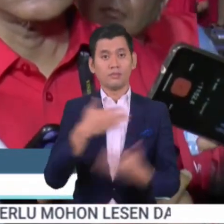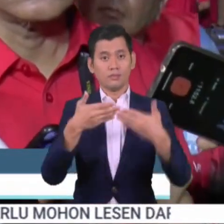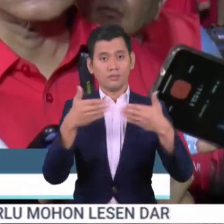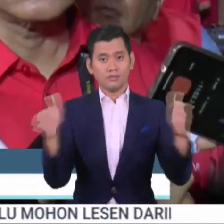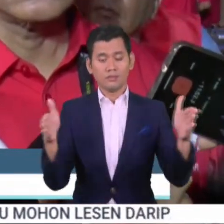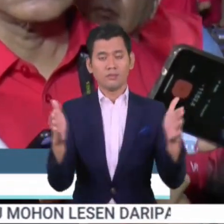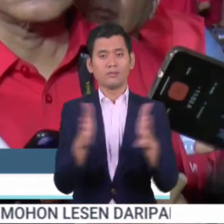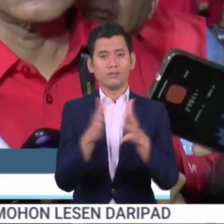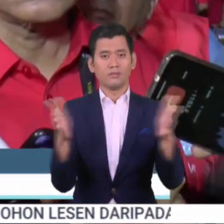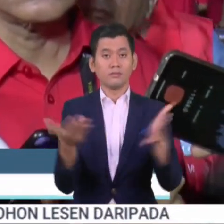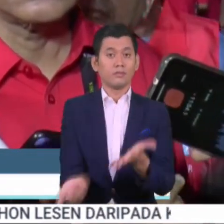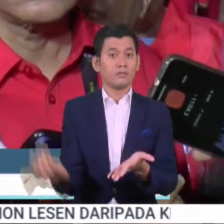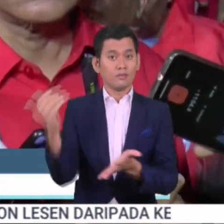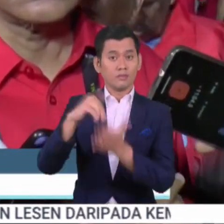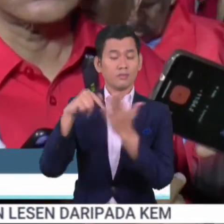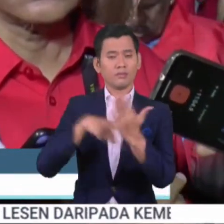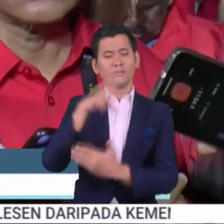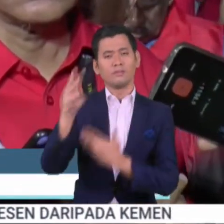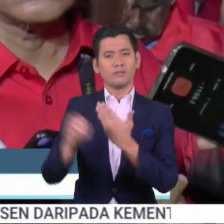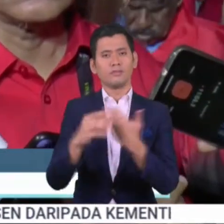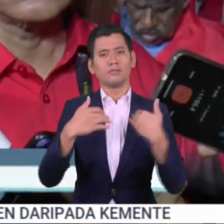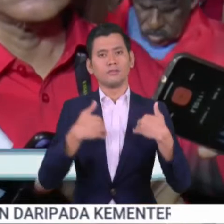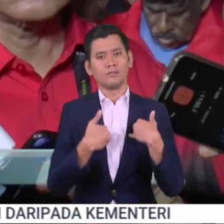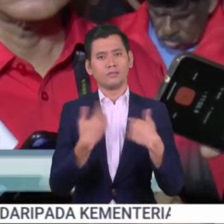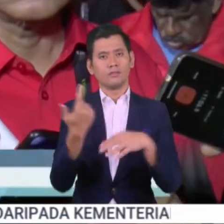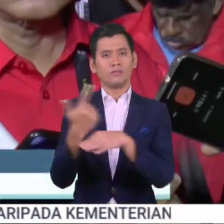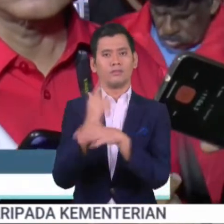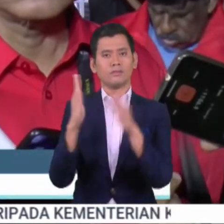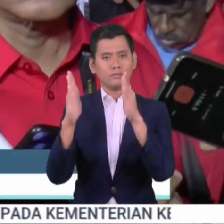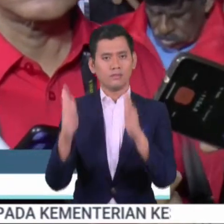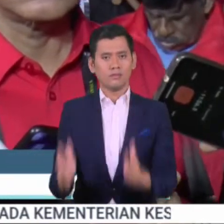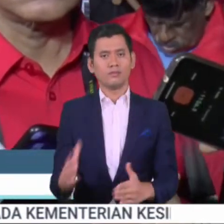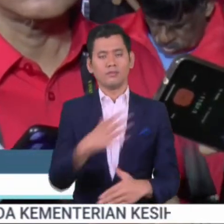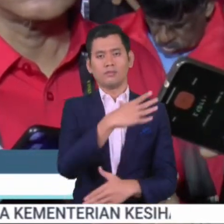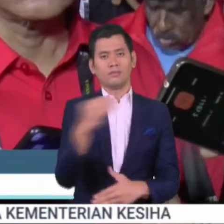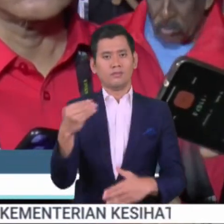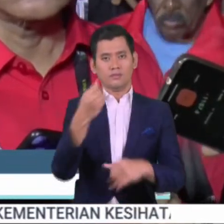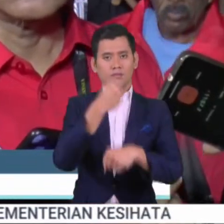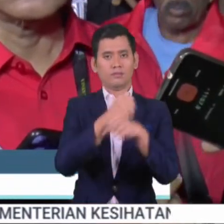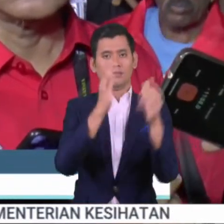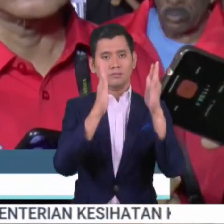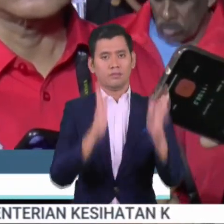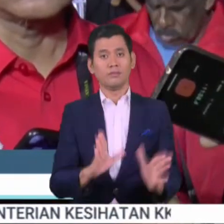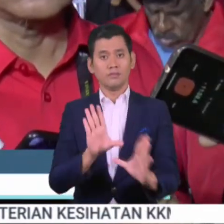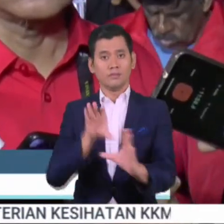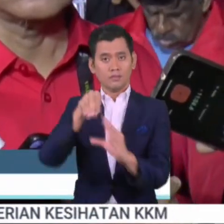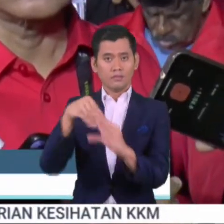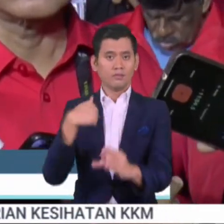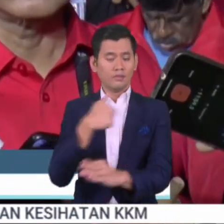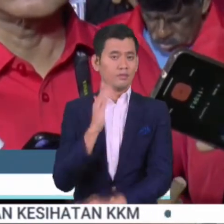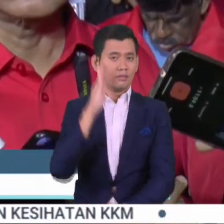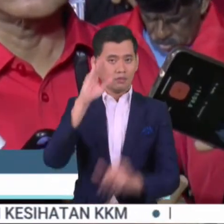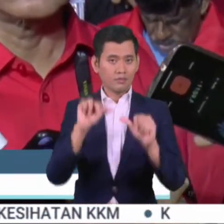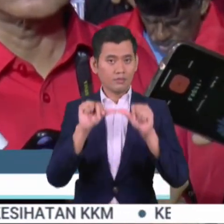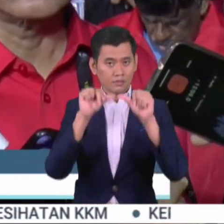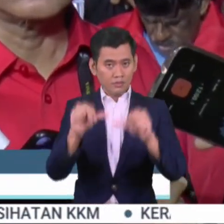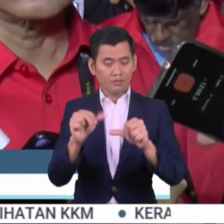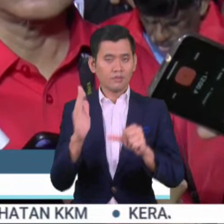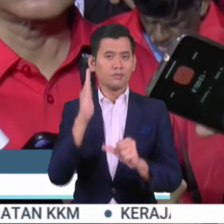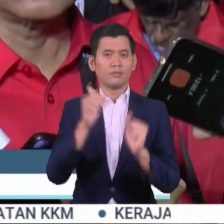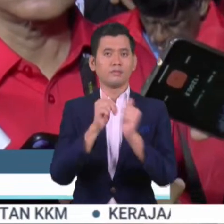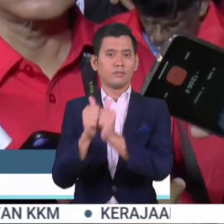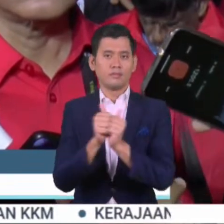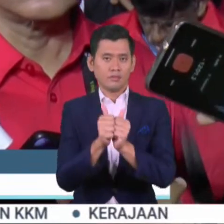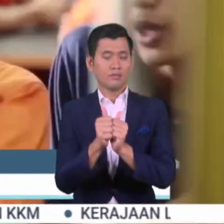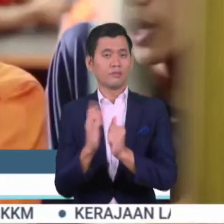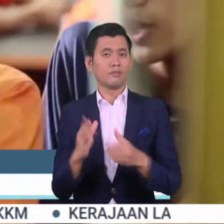besarkan. Dan bila sudah ada banyak pelatih dan pekerja yang menyertainya, itu membolehkan kita terus skalakannya daripada